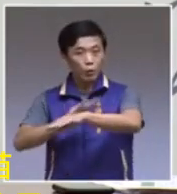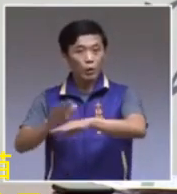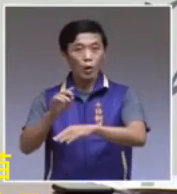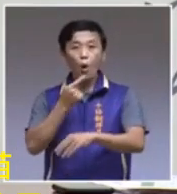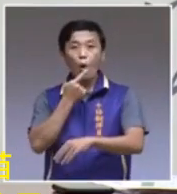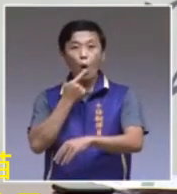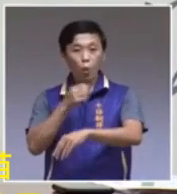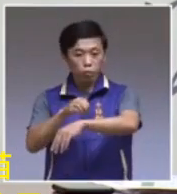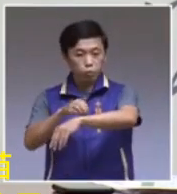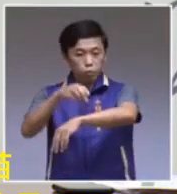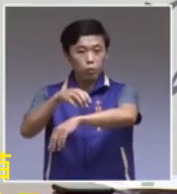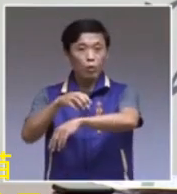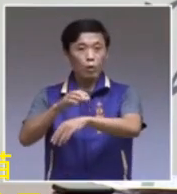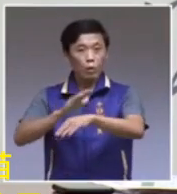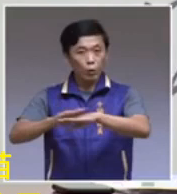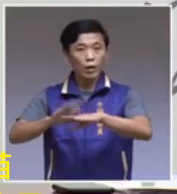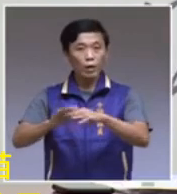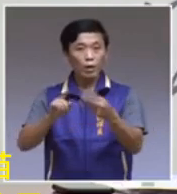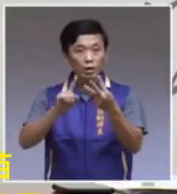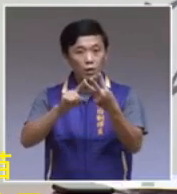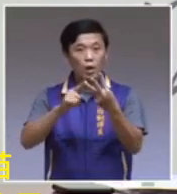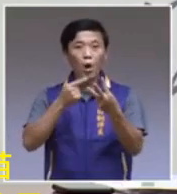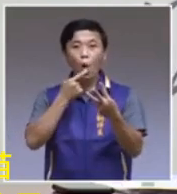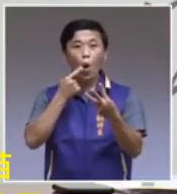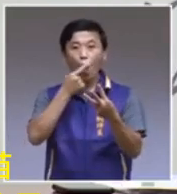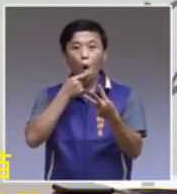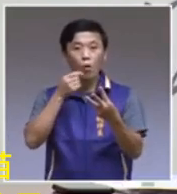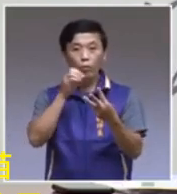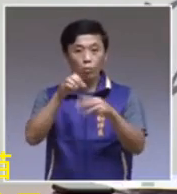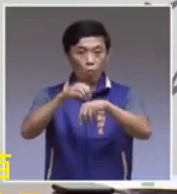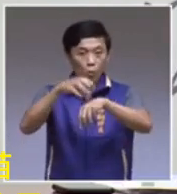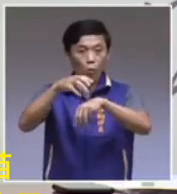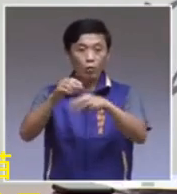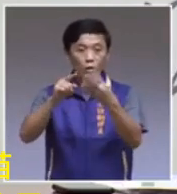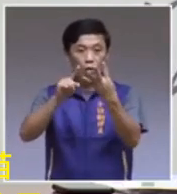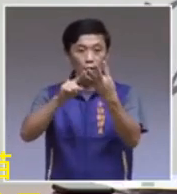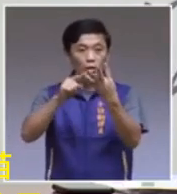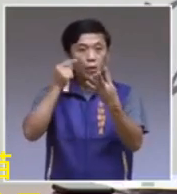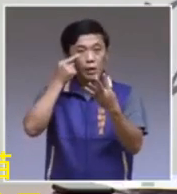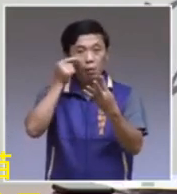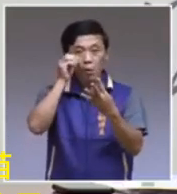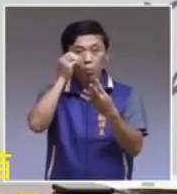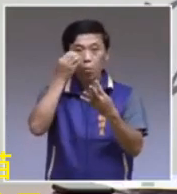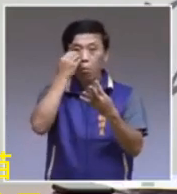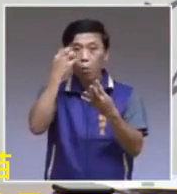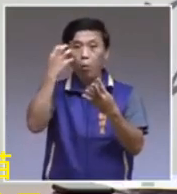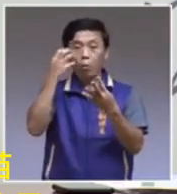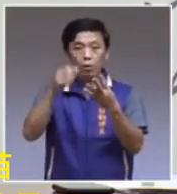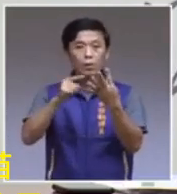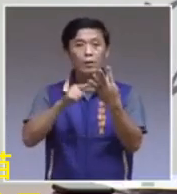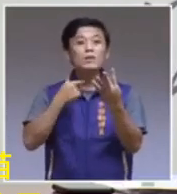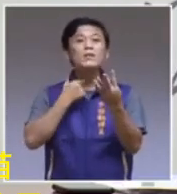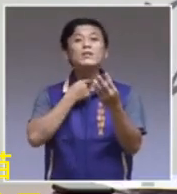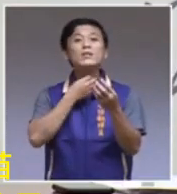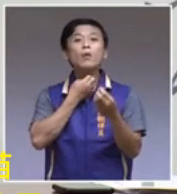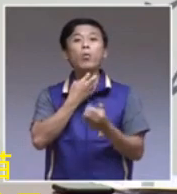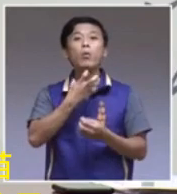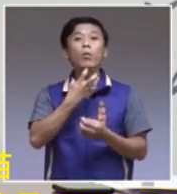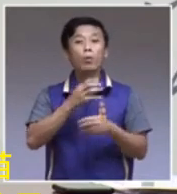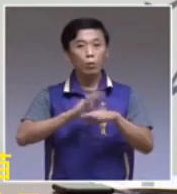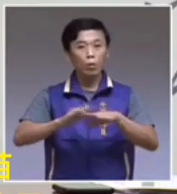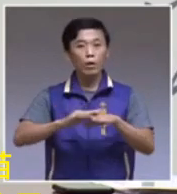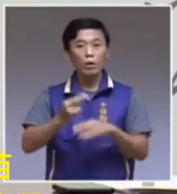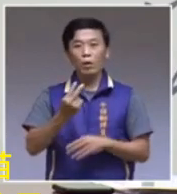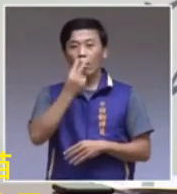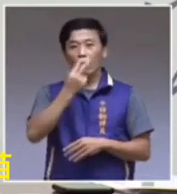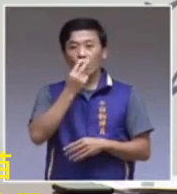红肿出现，嘴巴有的时候会肿，眼皮会肿，有的时候声带会水肿，所以有当时要有一些呼吸